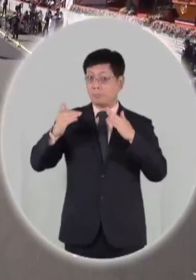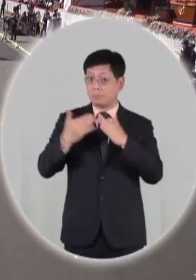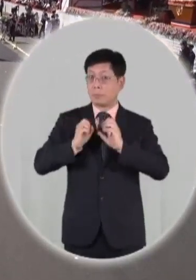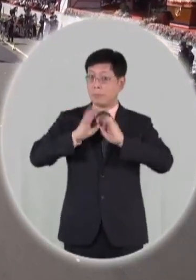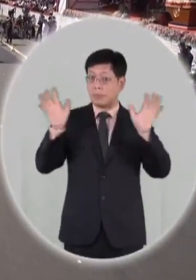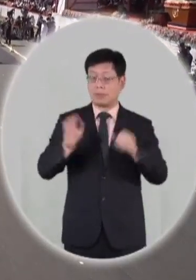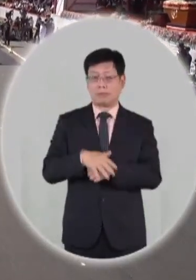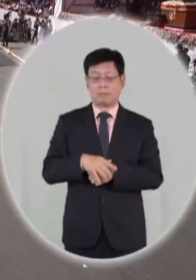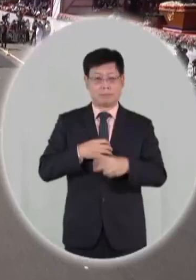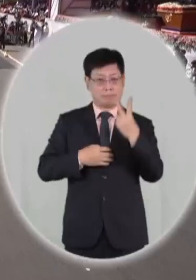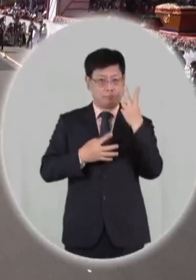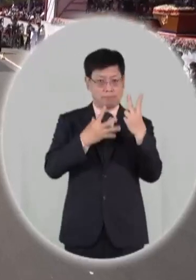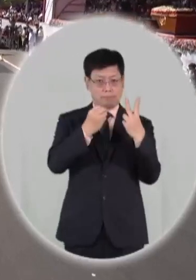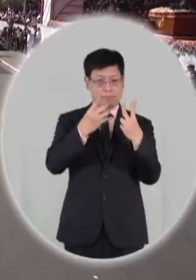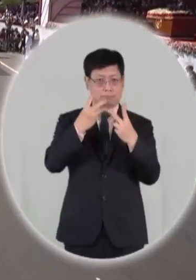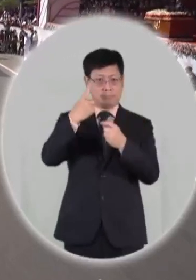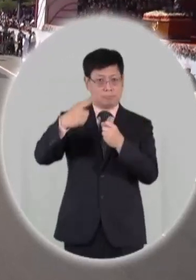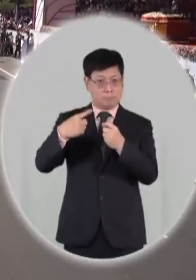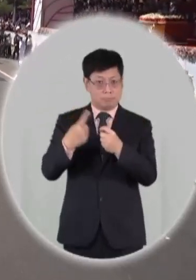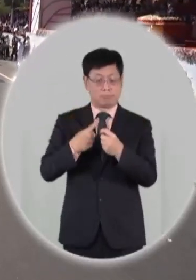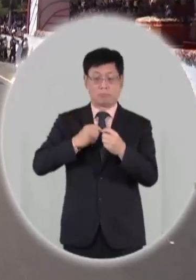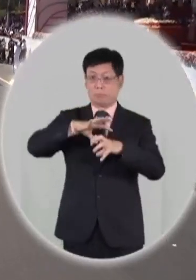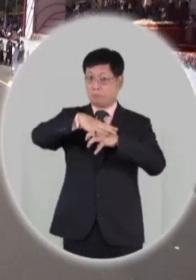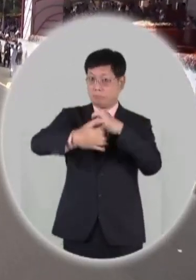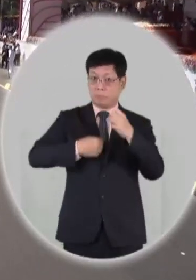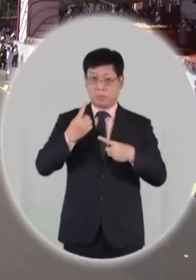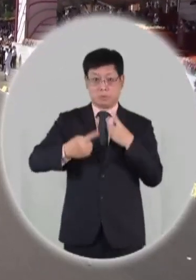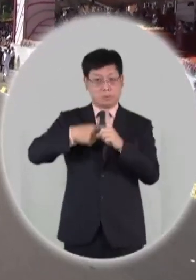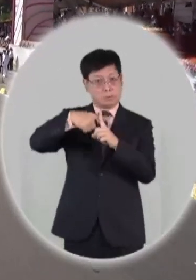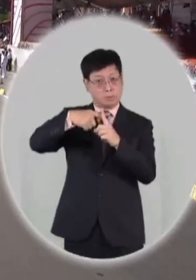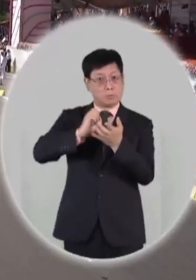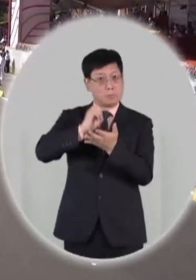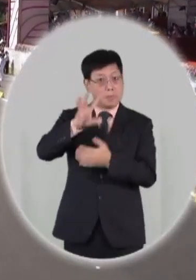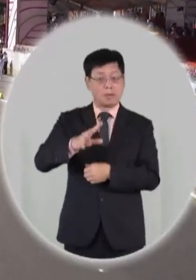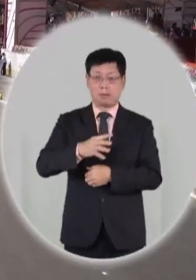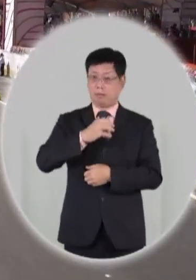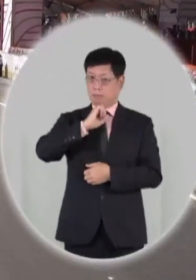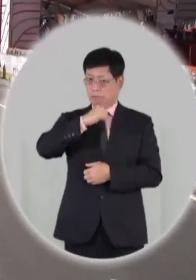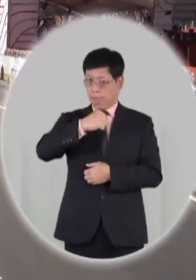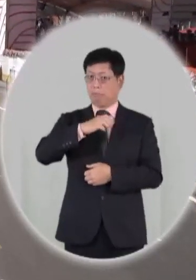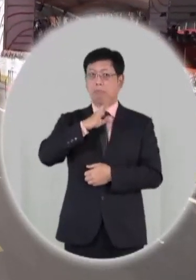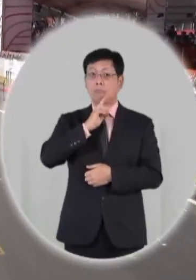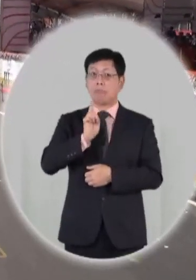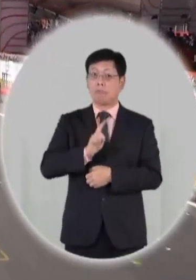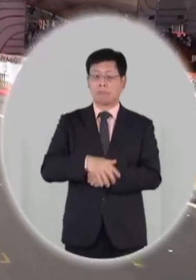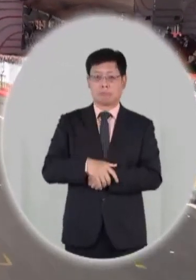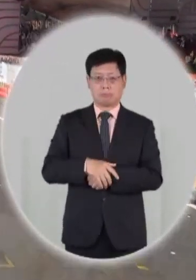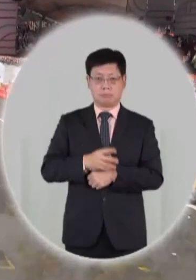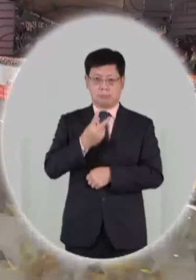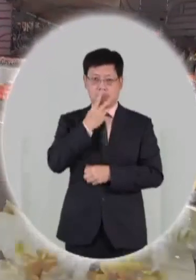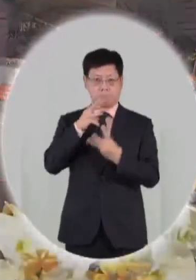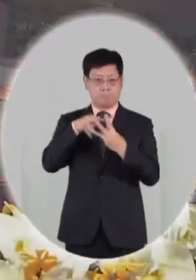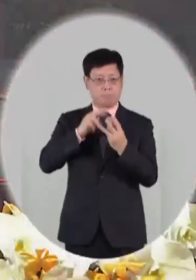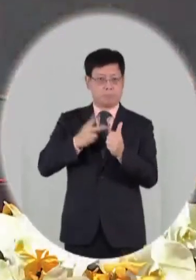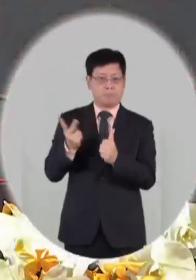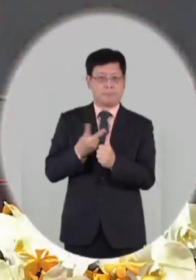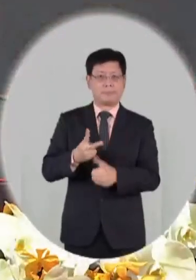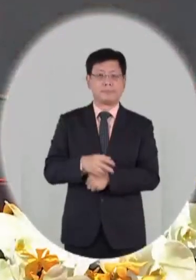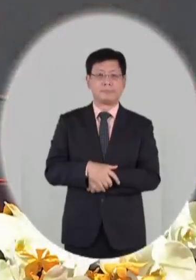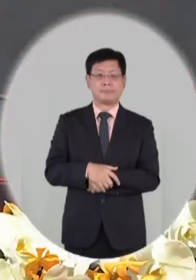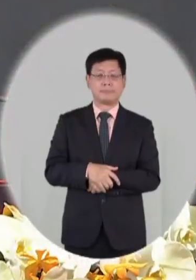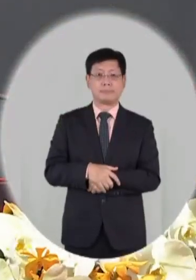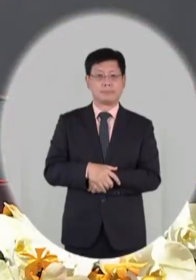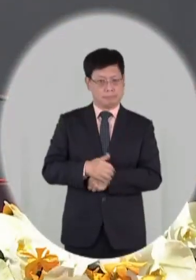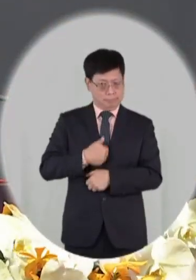的2021全球自由报告，台湾排名亚洲第二，